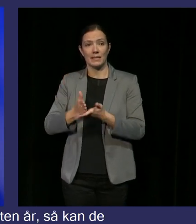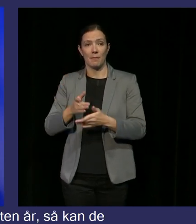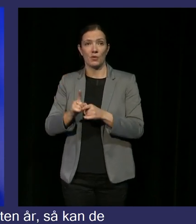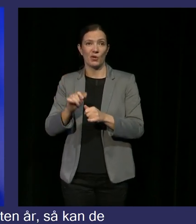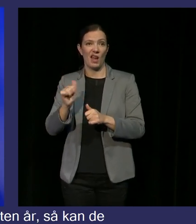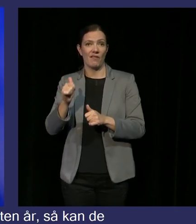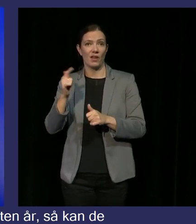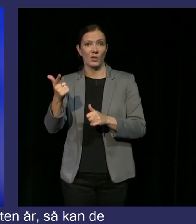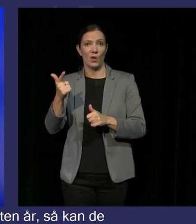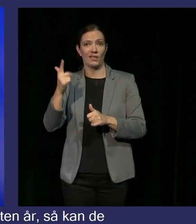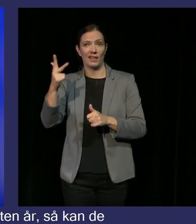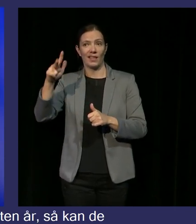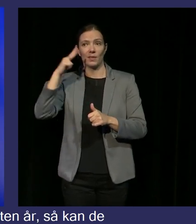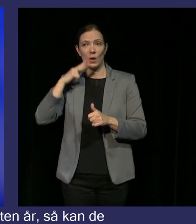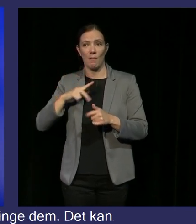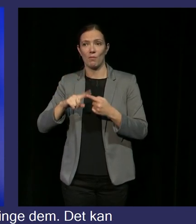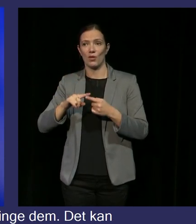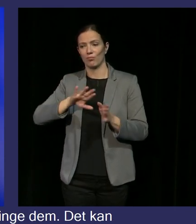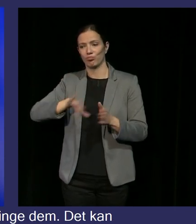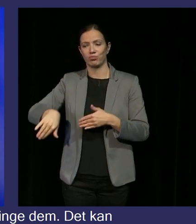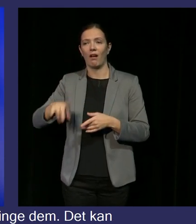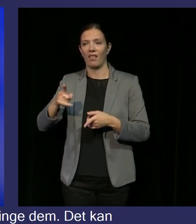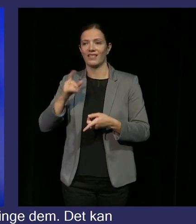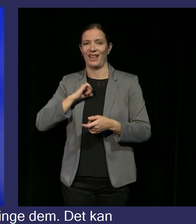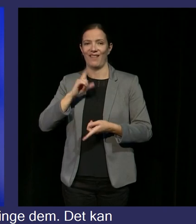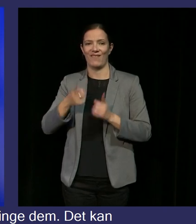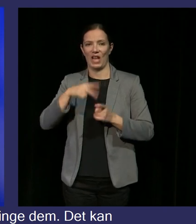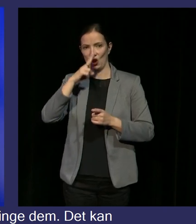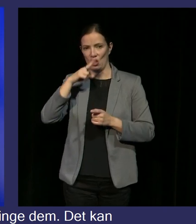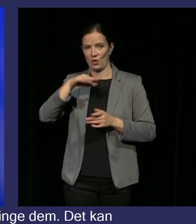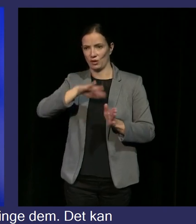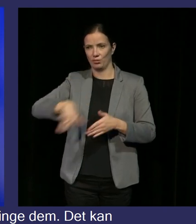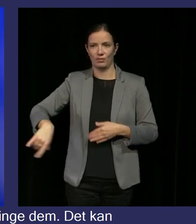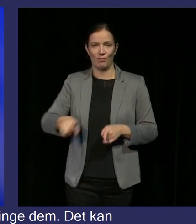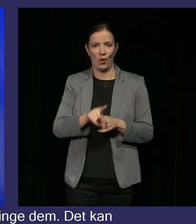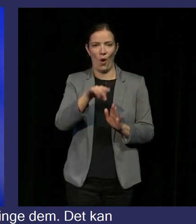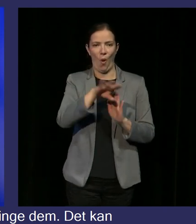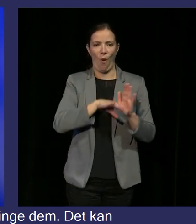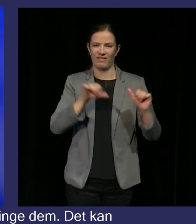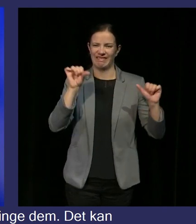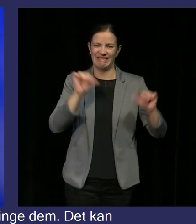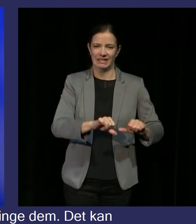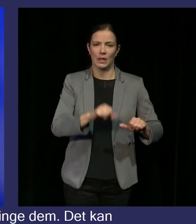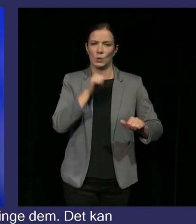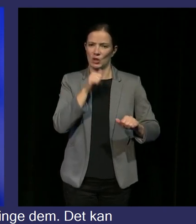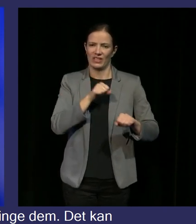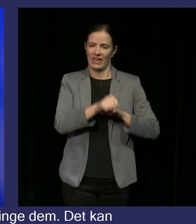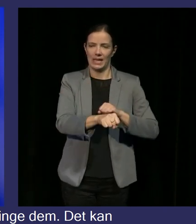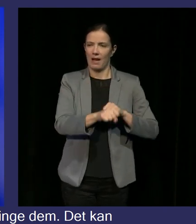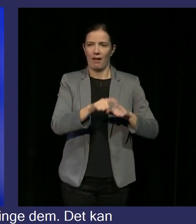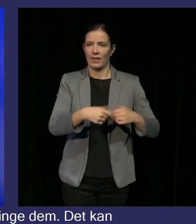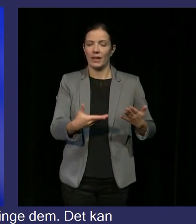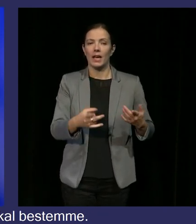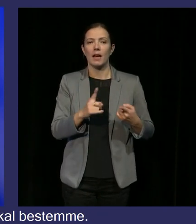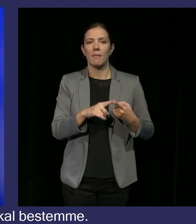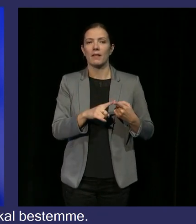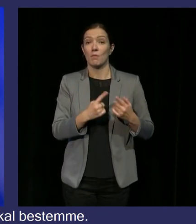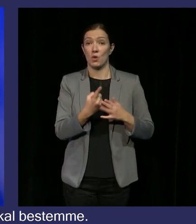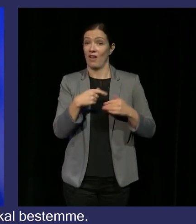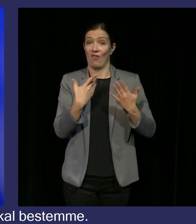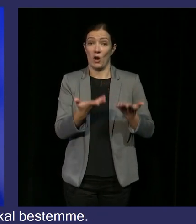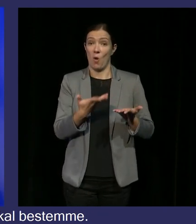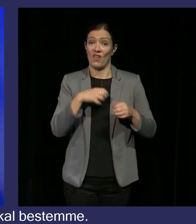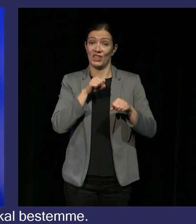12, 13 år, så kan de velge seg bort fra nynorsk. Da lov et veldig dårlig virkemiddel å tvinge dem. Det kan faktisk være at vi ikke har lov til å tvinge dem